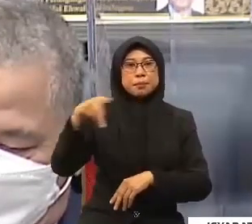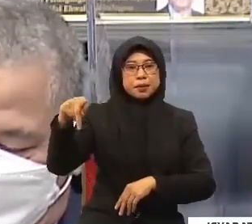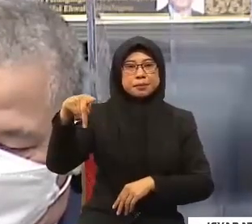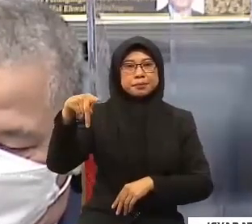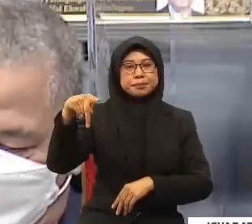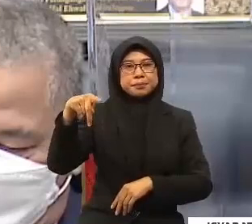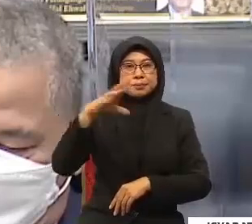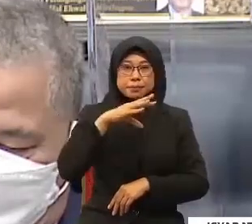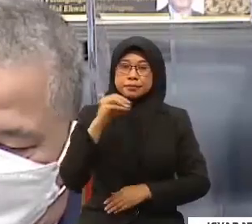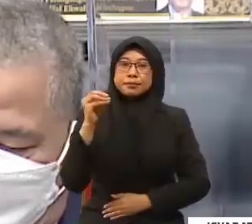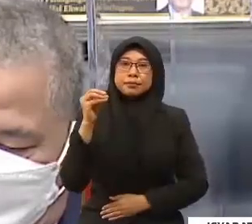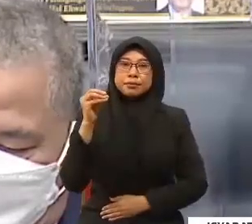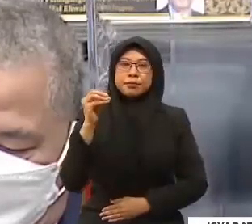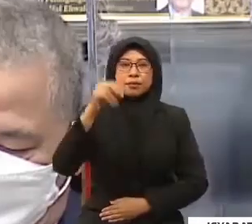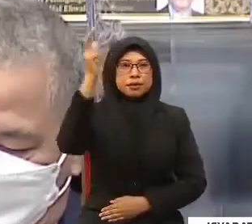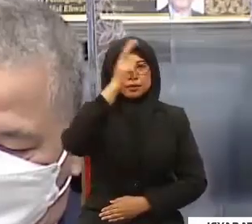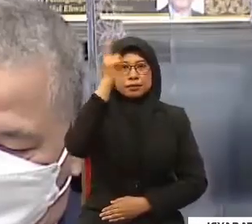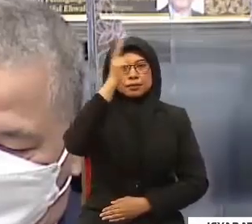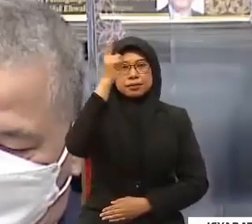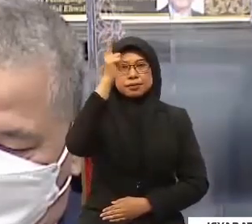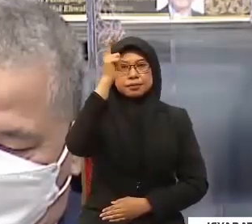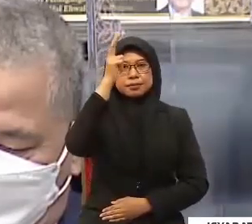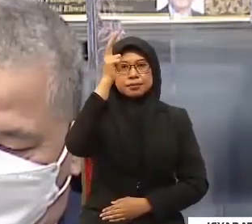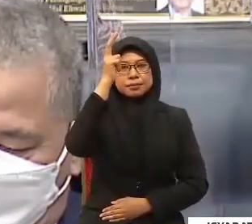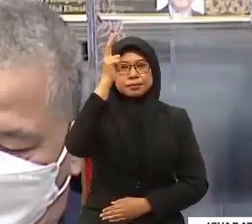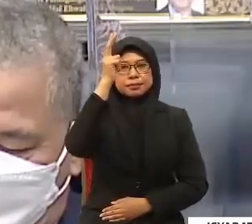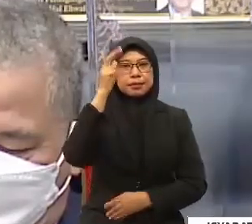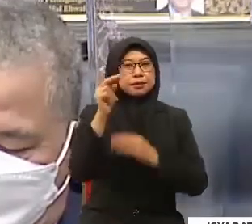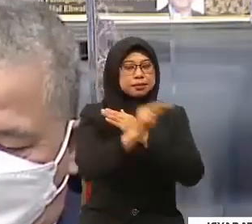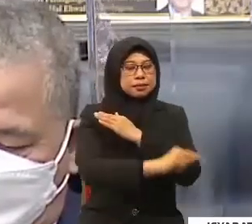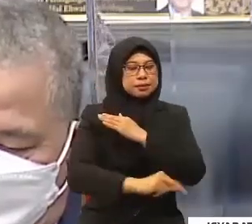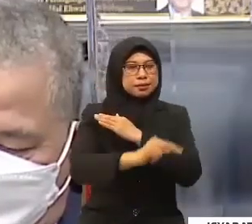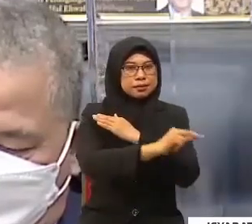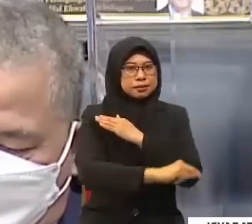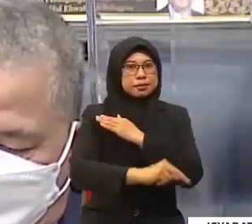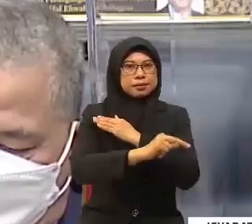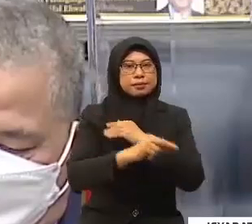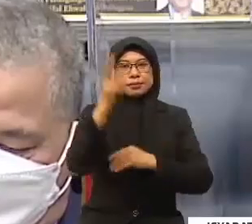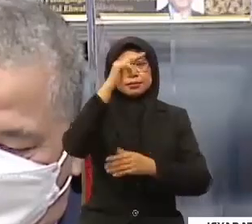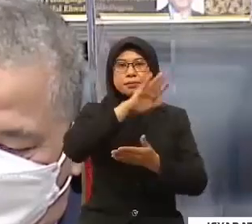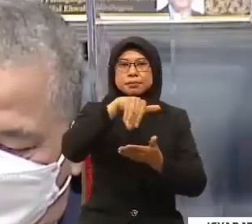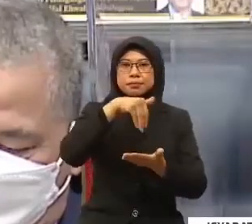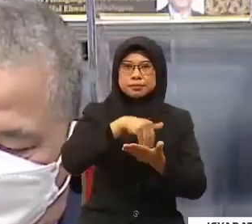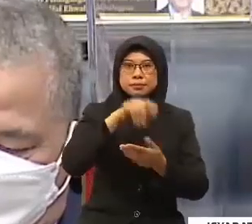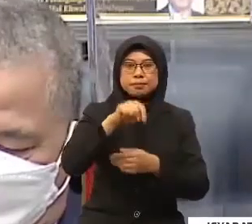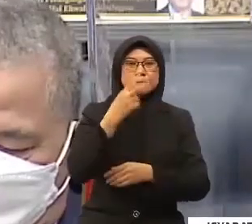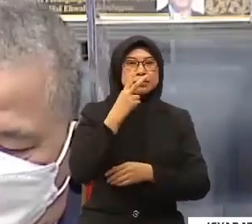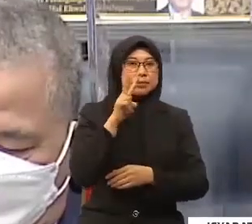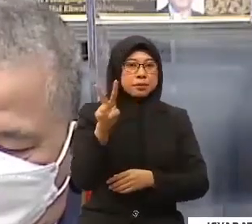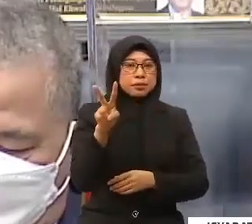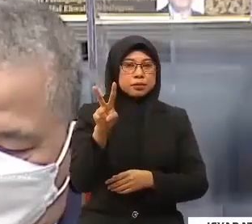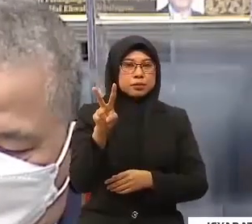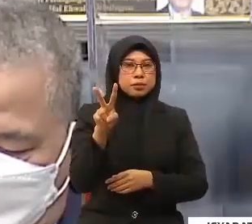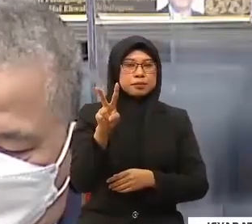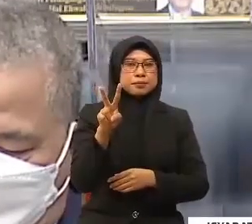bantuan bencana banjir negara atau kaidah bien sebelum ini bantuan banjir yang diberikan lazimnya tertumpu